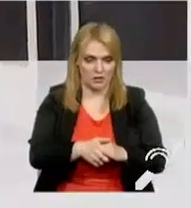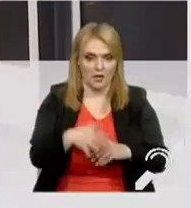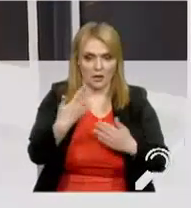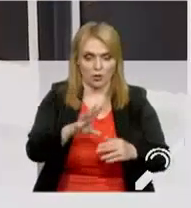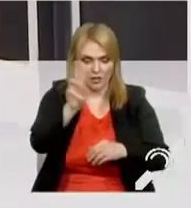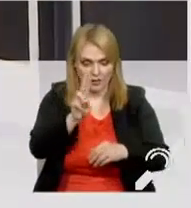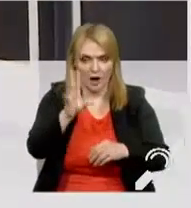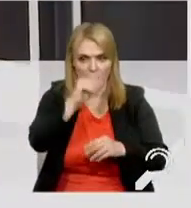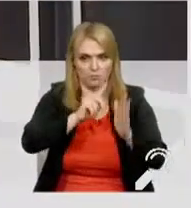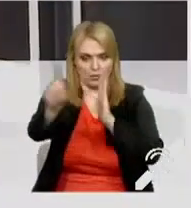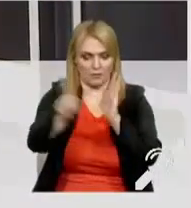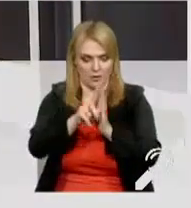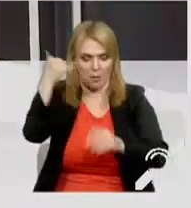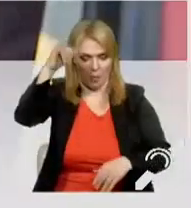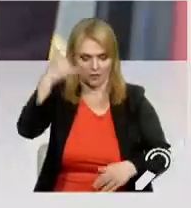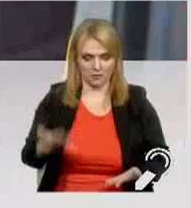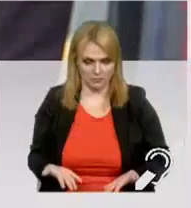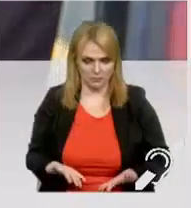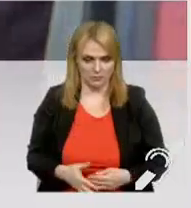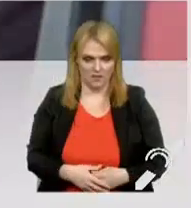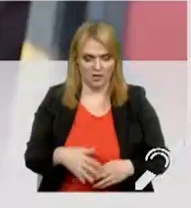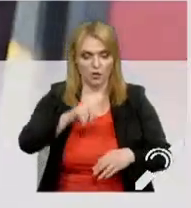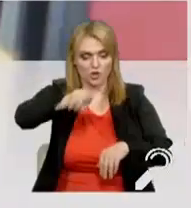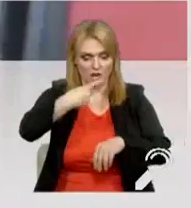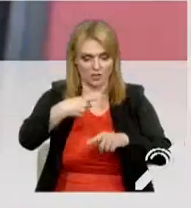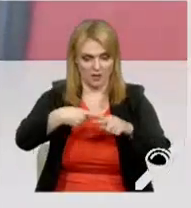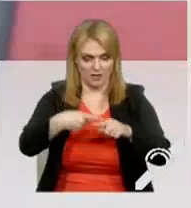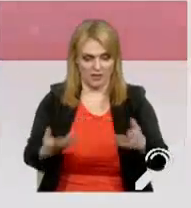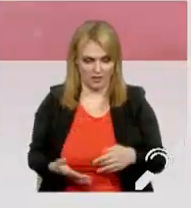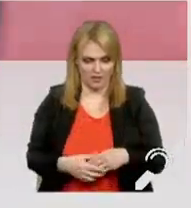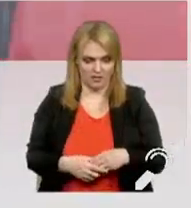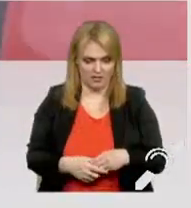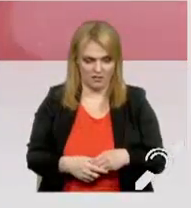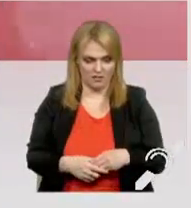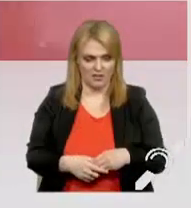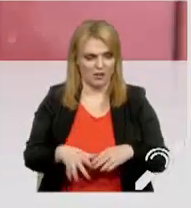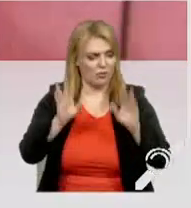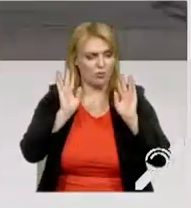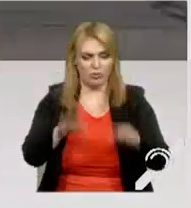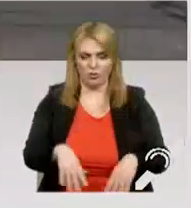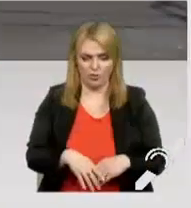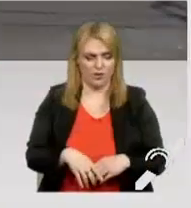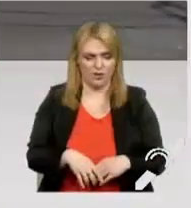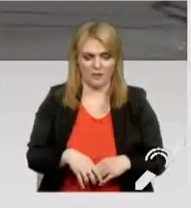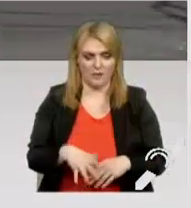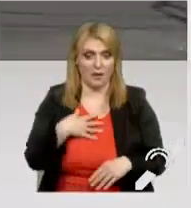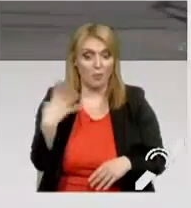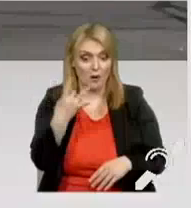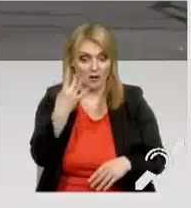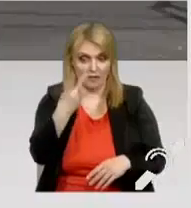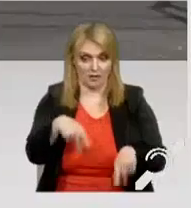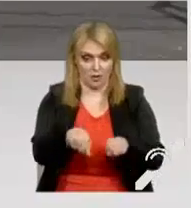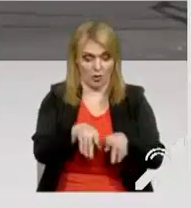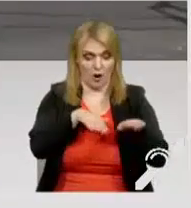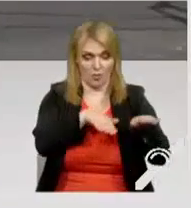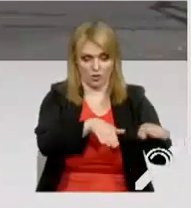bălți până înapoi. Voi avem un ceas jumătate, mă timp. Din marginea orașului mergem tot așa. Din mare ambuteiajul. De acolo vine. Prima dată eu văd așa ceva.